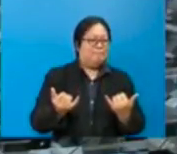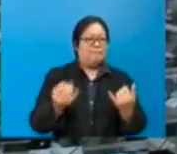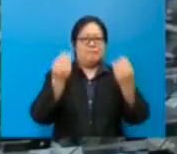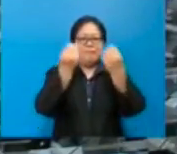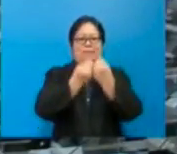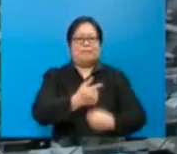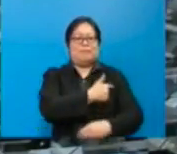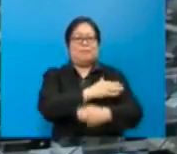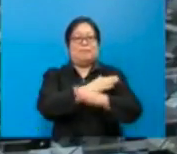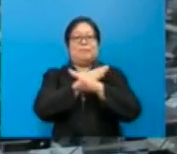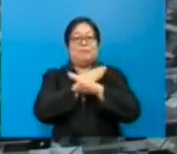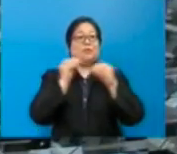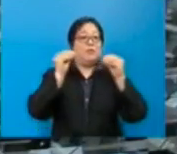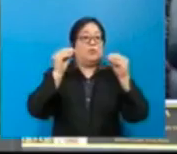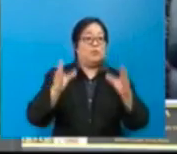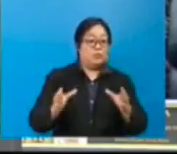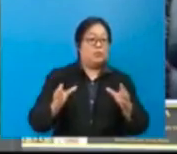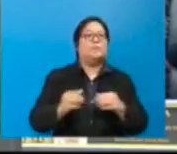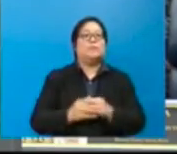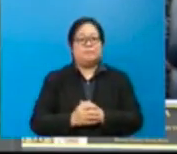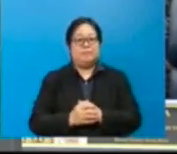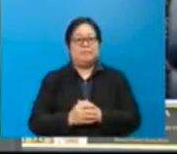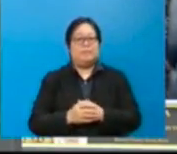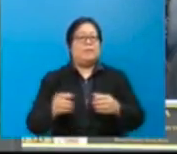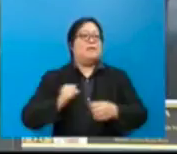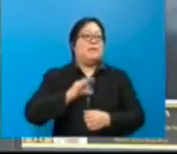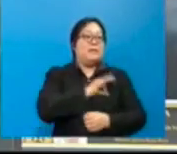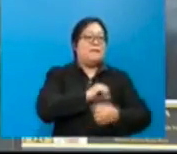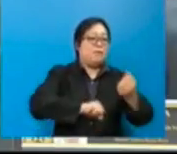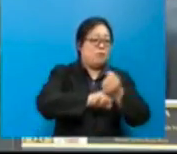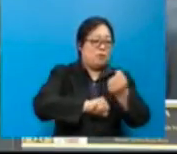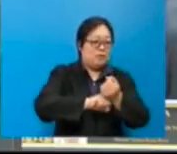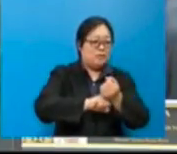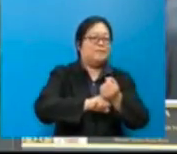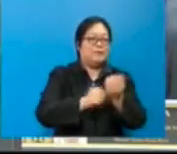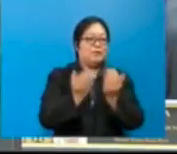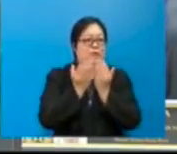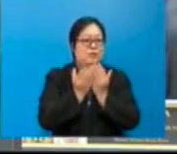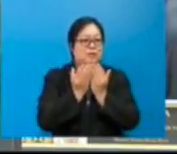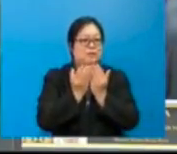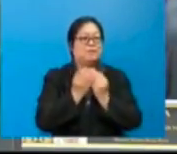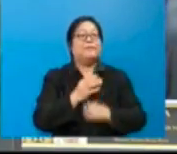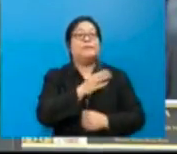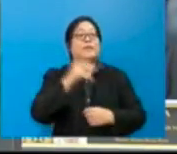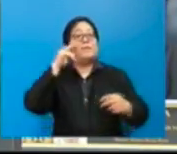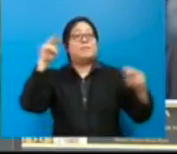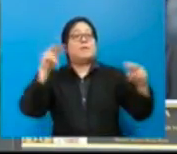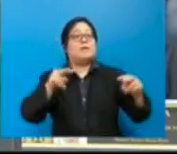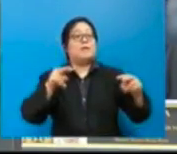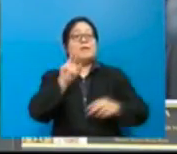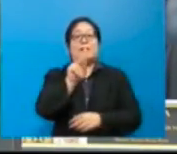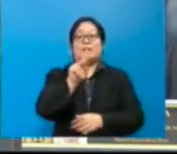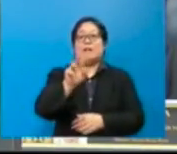kadar vaksinasi dalam kalangan guru, anggota kumpulan pelaksana dan pekerja perkhidmatan sokongan serta pandangan Kementerian